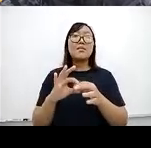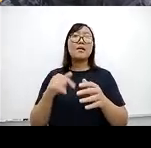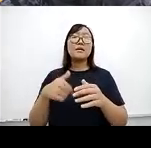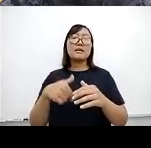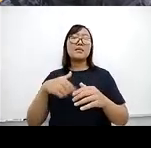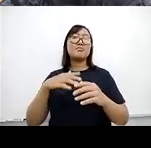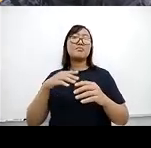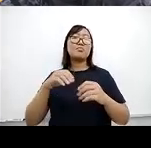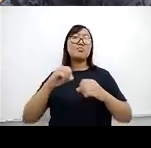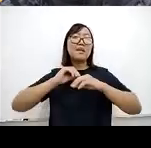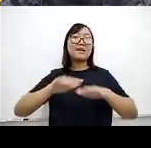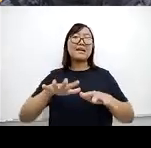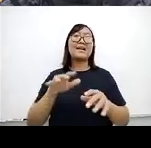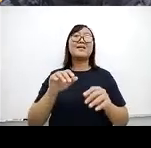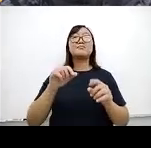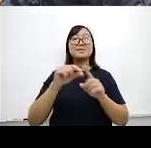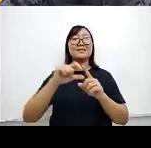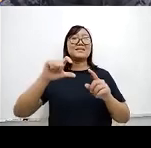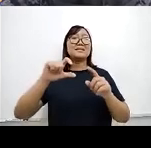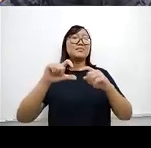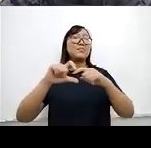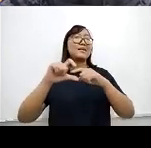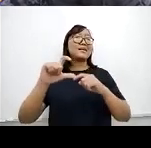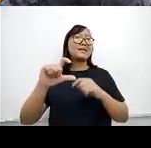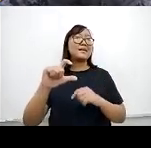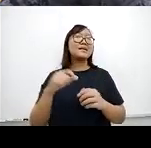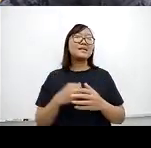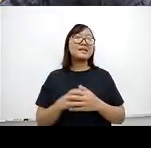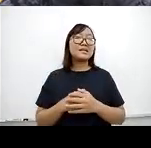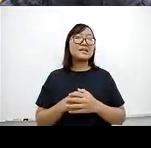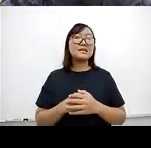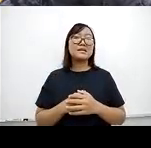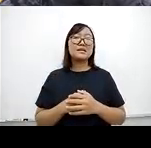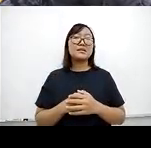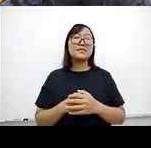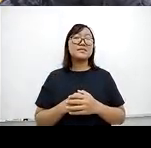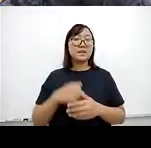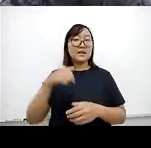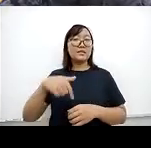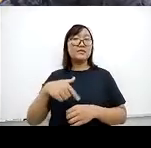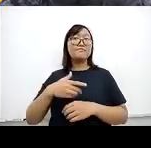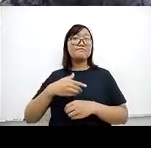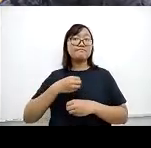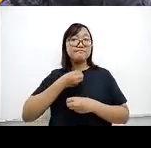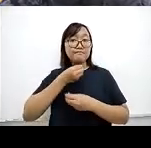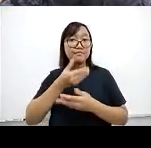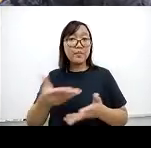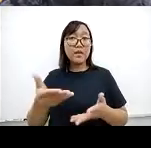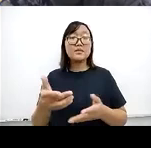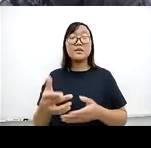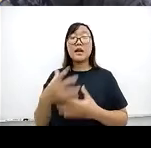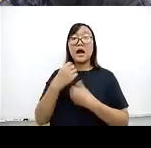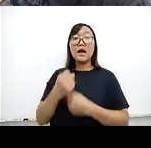OPC Indonesia Mungkin itu saja yang bisa saya sampaikan Kang Irfan dana Saya berharap di sini ada Pak Iwan